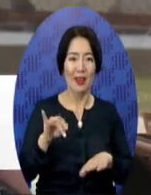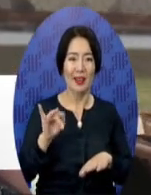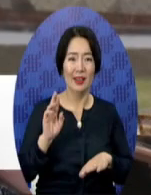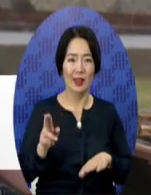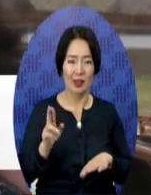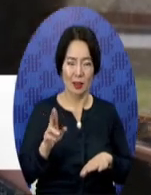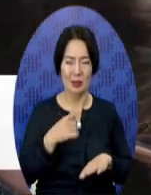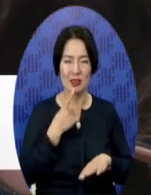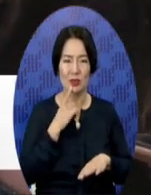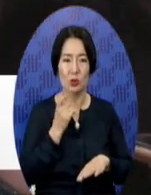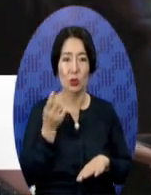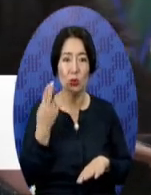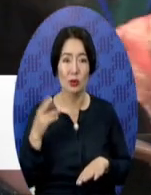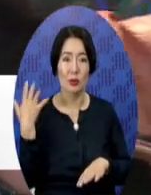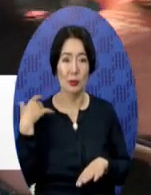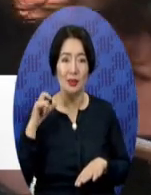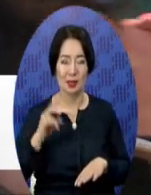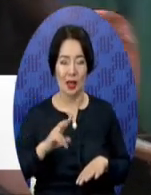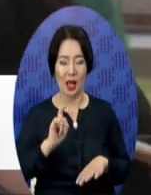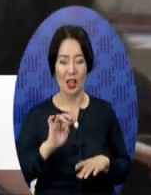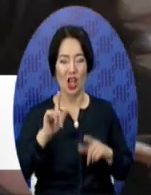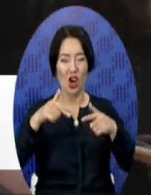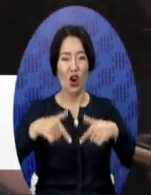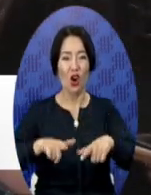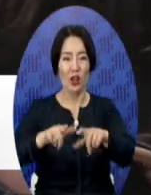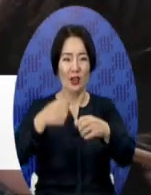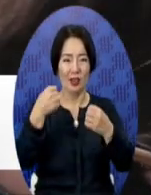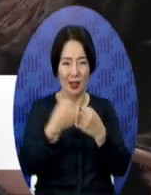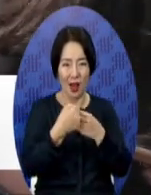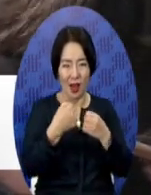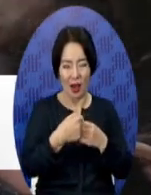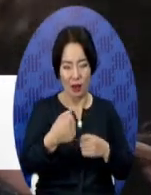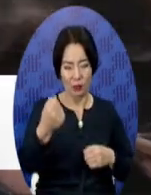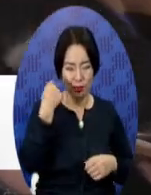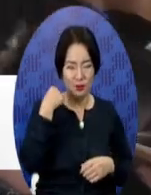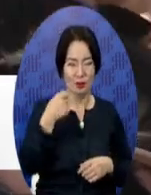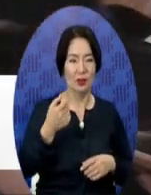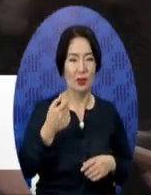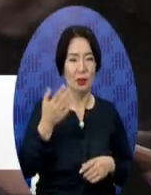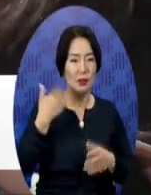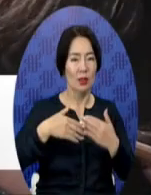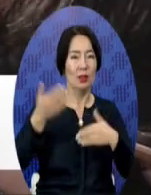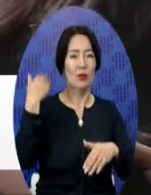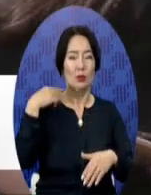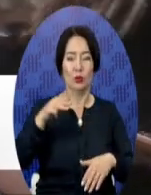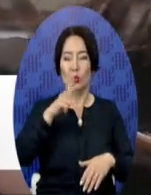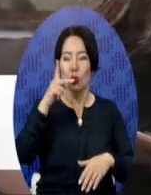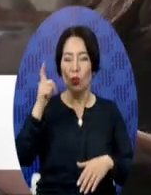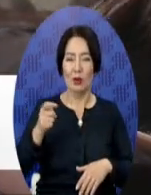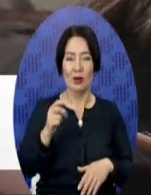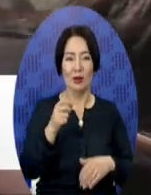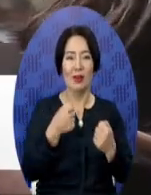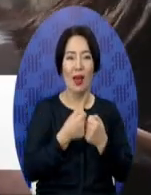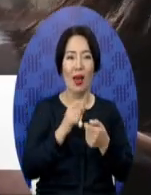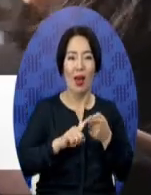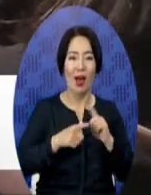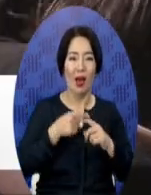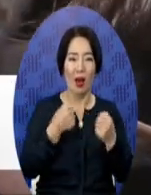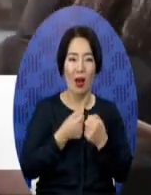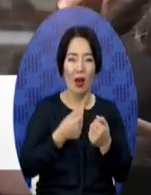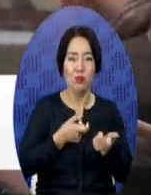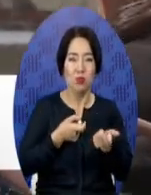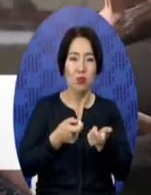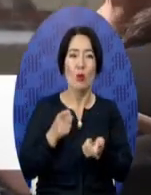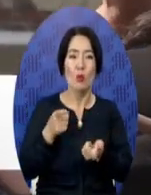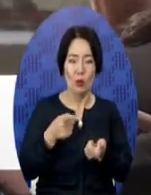нөхцөл болсон. Энэ халах голын бол дайн бол яахрахгүй одоо түүхэн дайн гэж авч үздэг. Судлаач нар маань бол